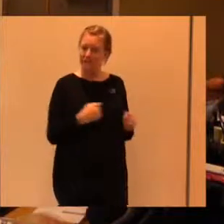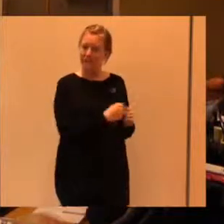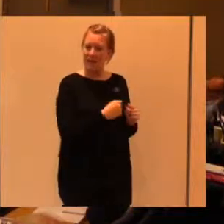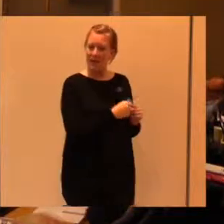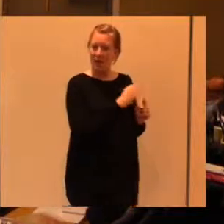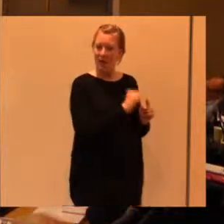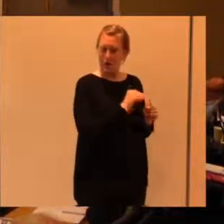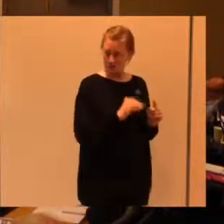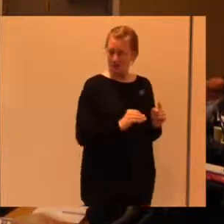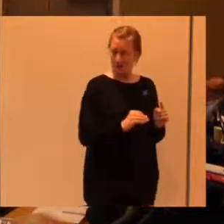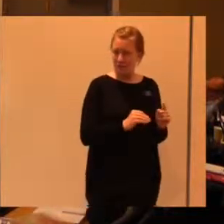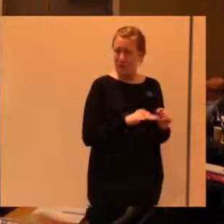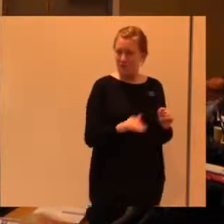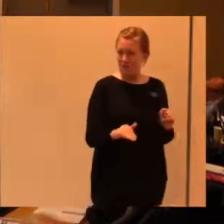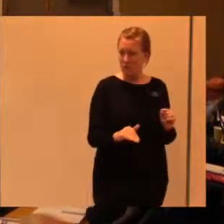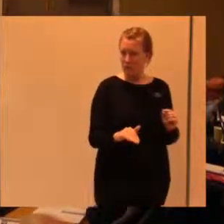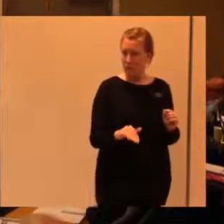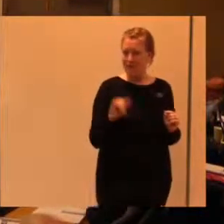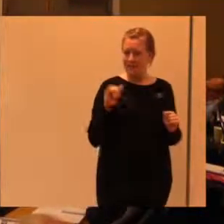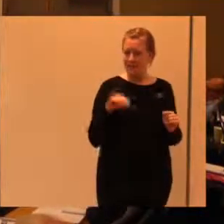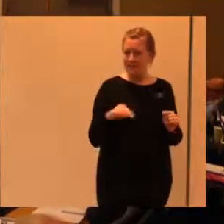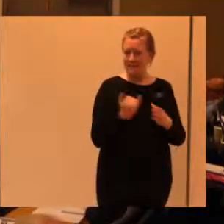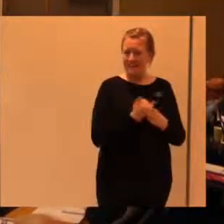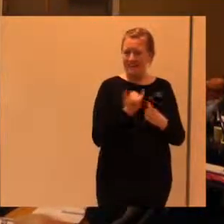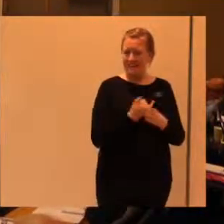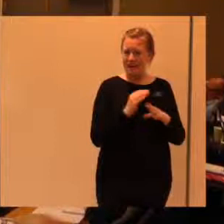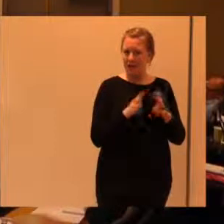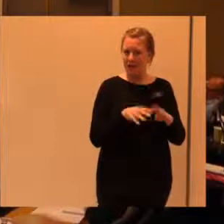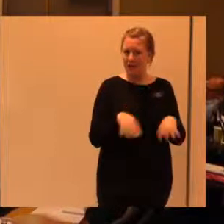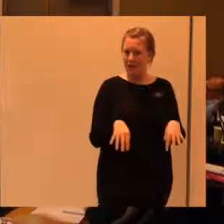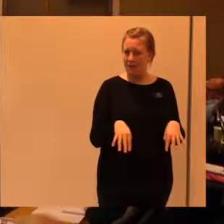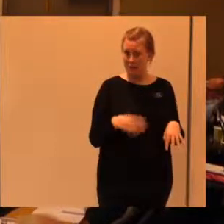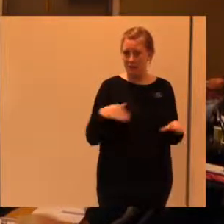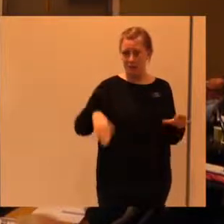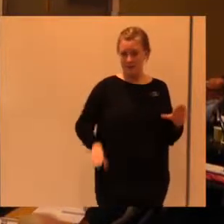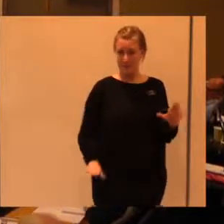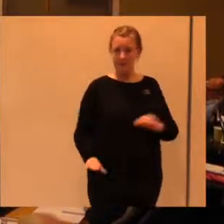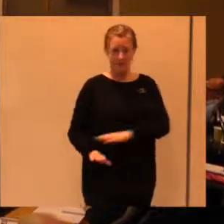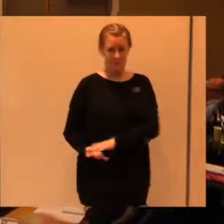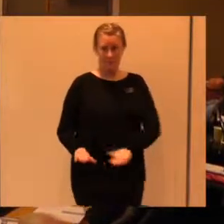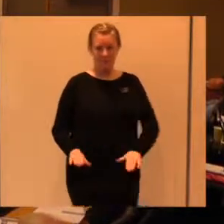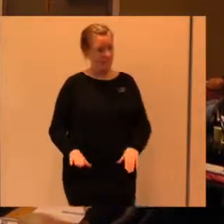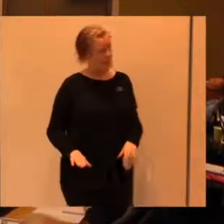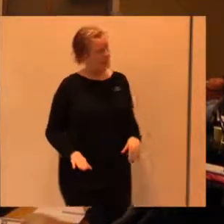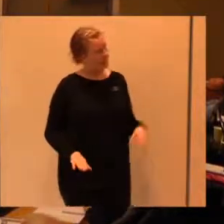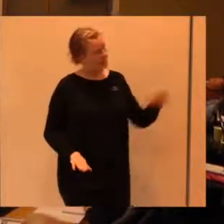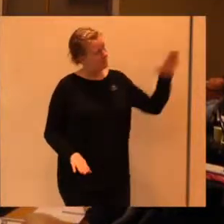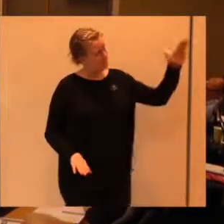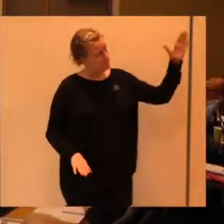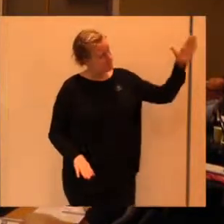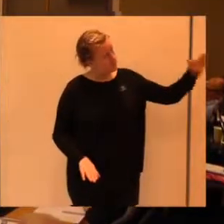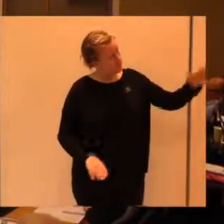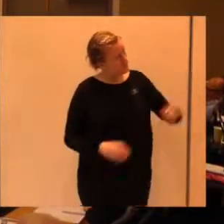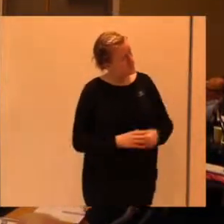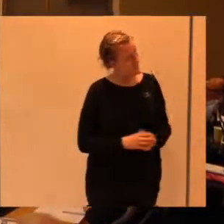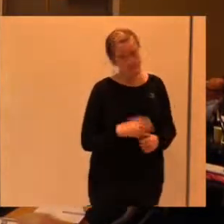där AA-nivån. Tittar jag på ett intranät, så ligger det under. Tittar jag på samma verksamhetserkänst så sjunker det